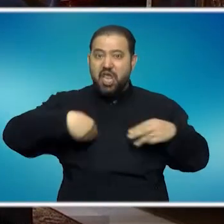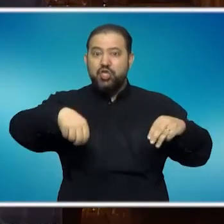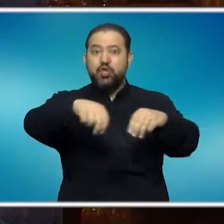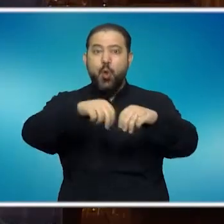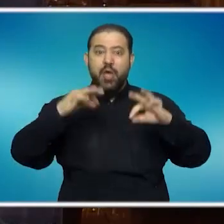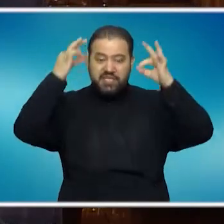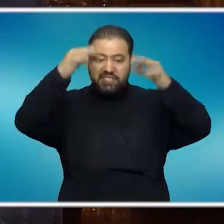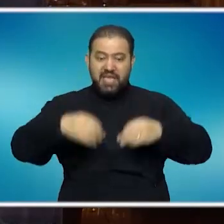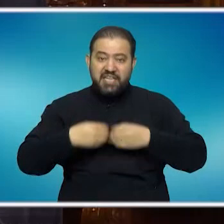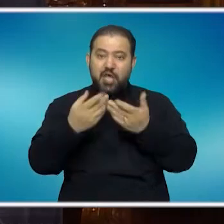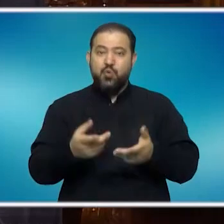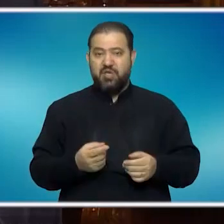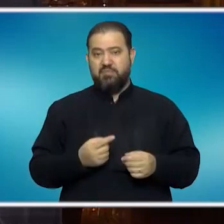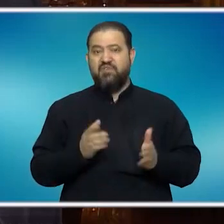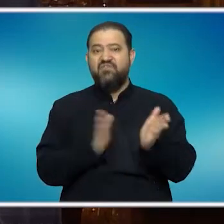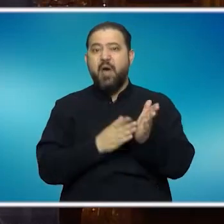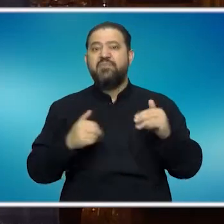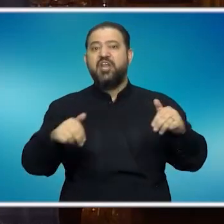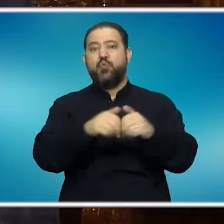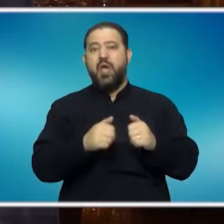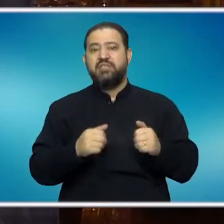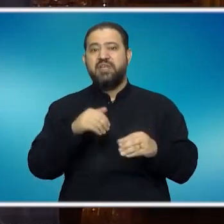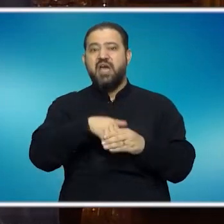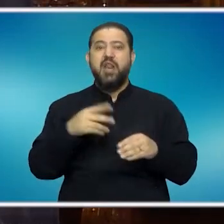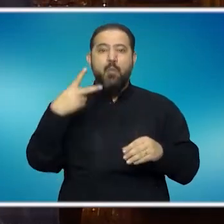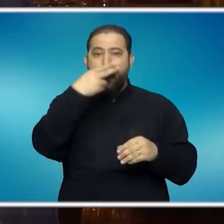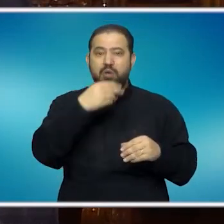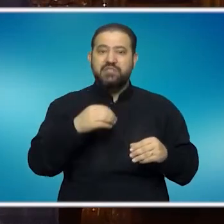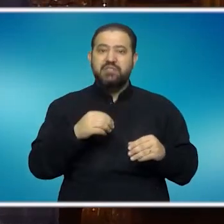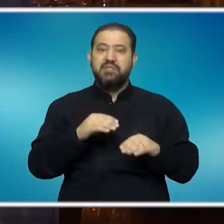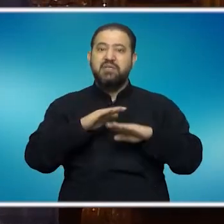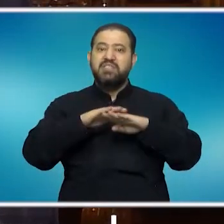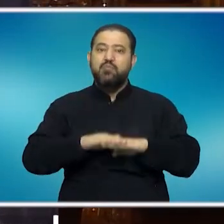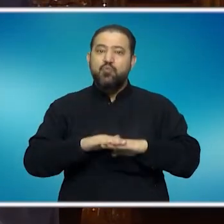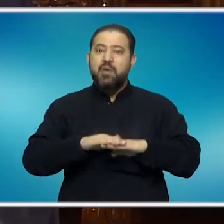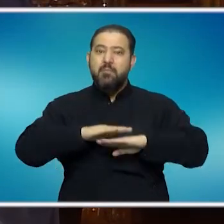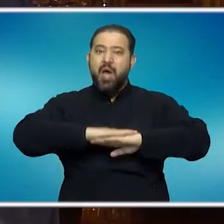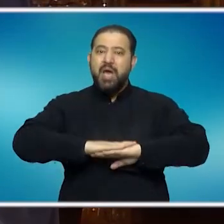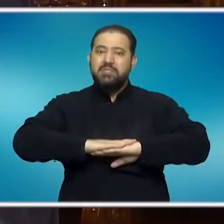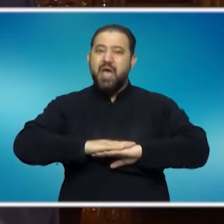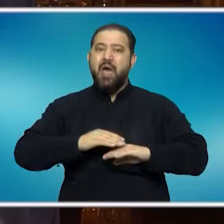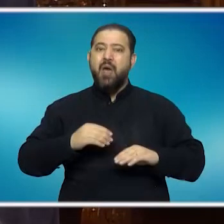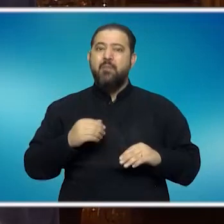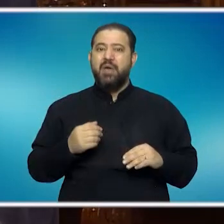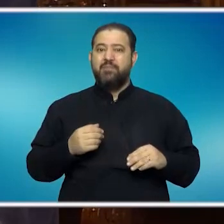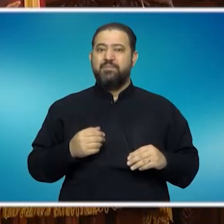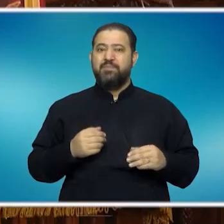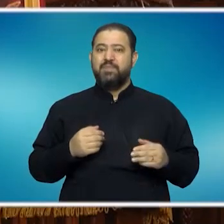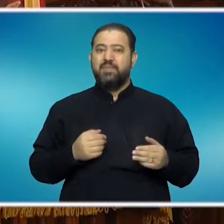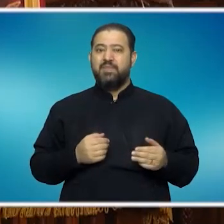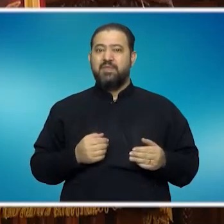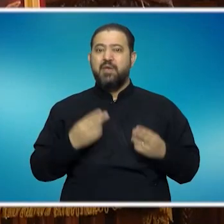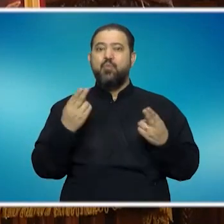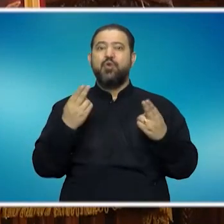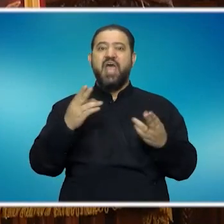aceea, în post se pune accentul pe cămara sufletului, care trebuie împodobită pentru a veni Hristos și noi să-i